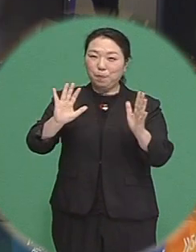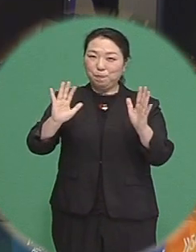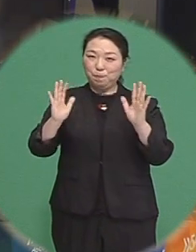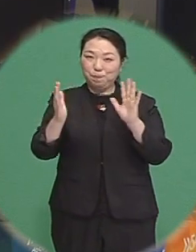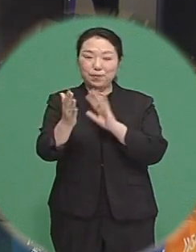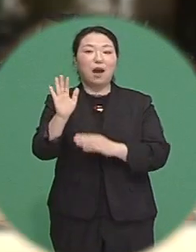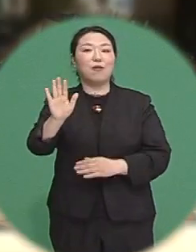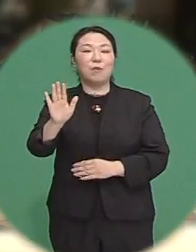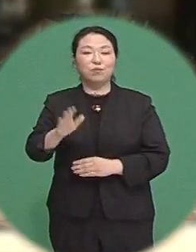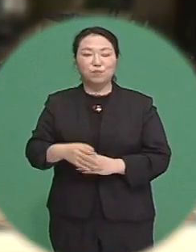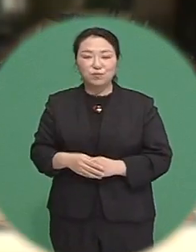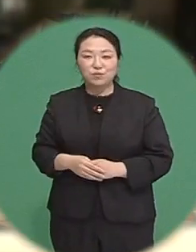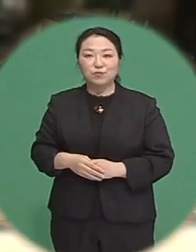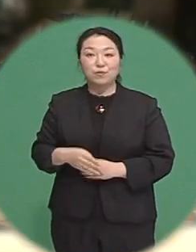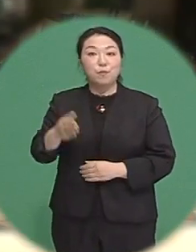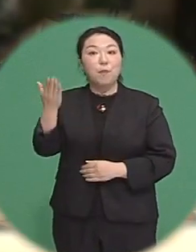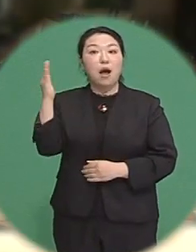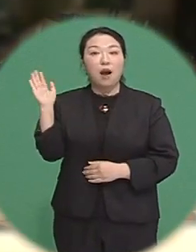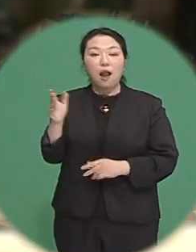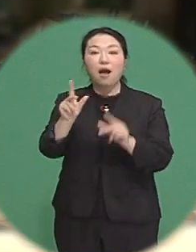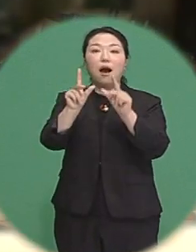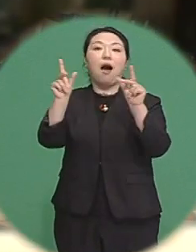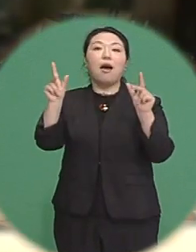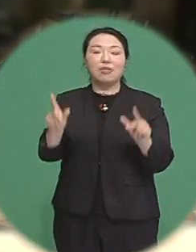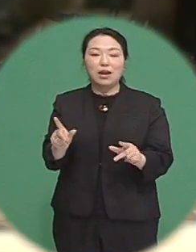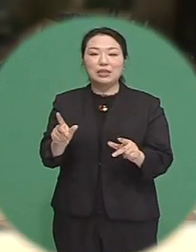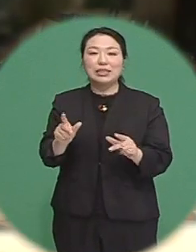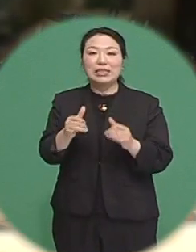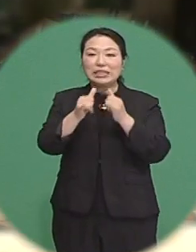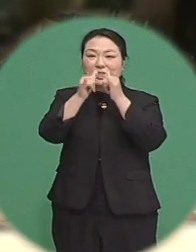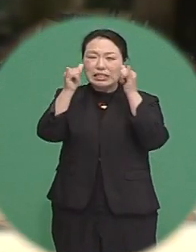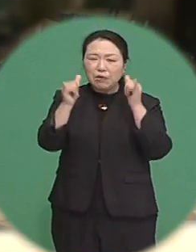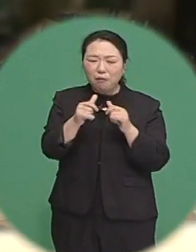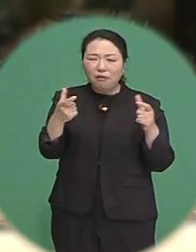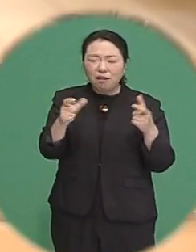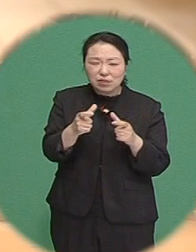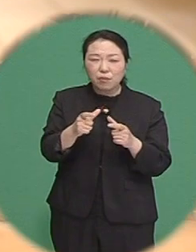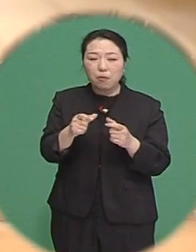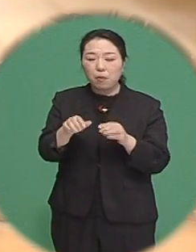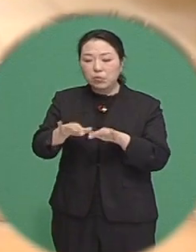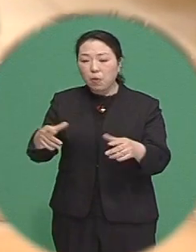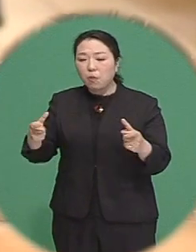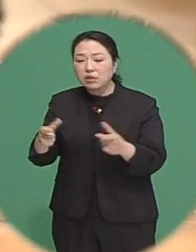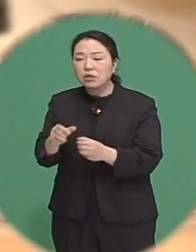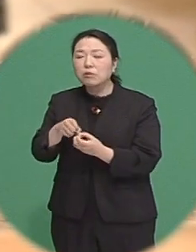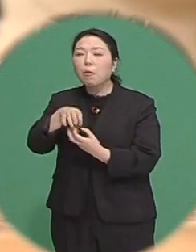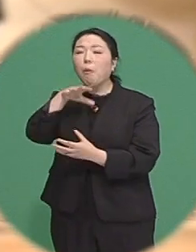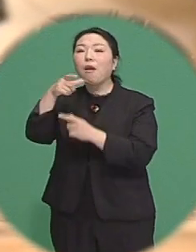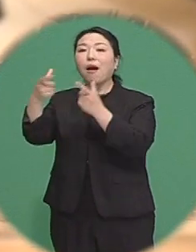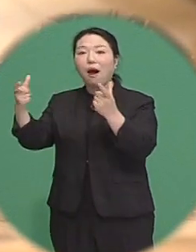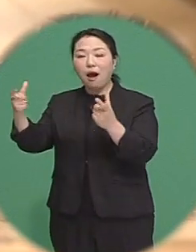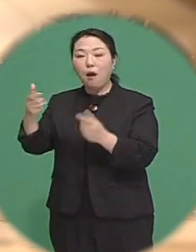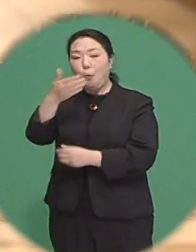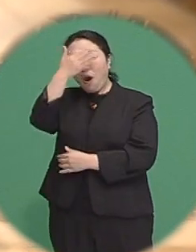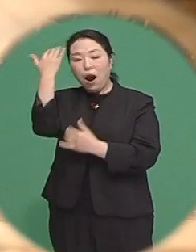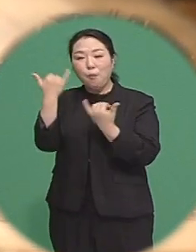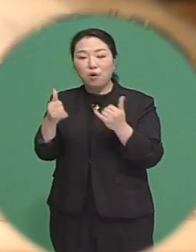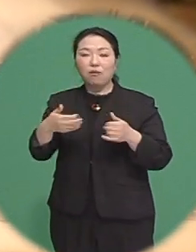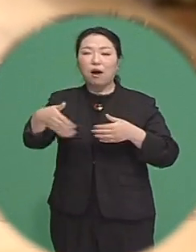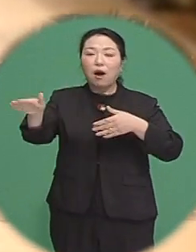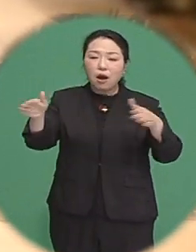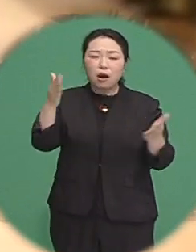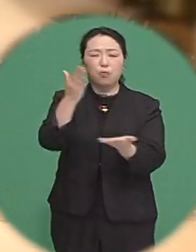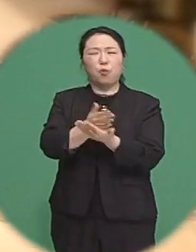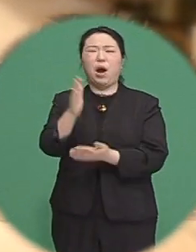始めています以前からの課題である人口減少や少子高齢化若者の流出にも歯止めがかかり